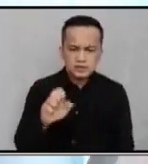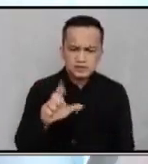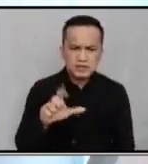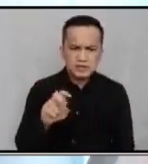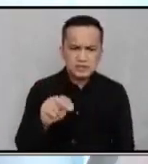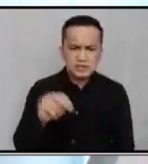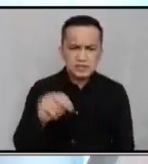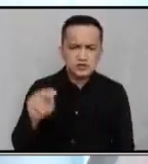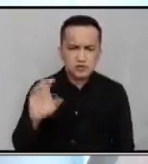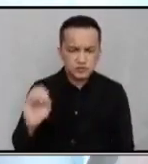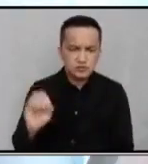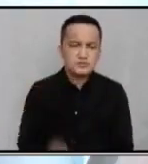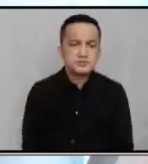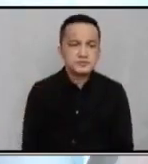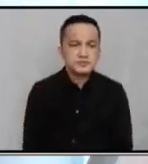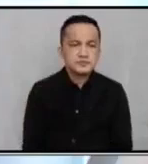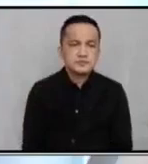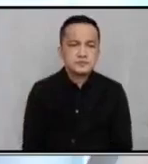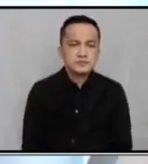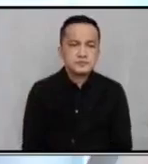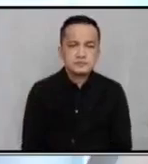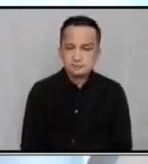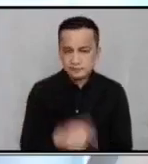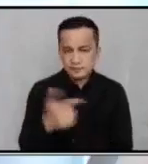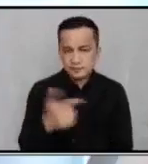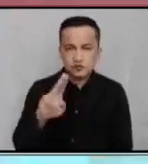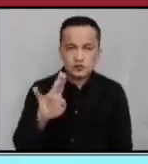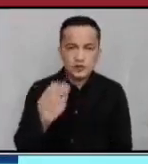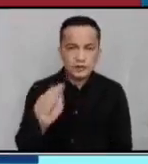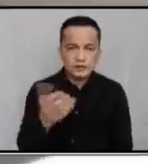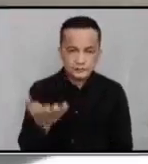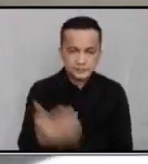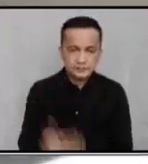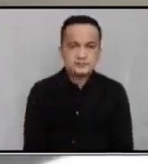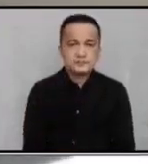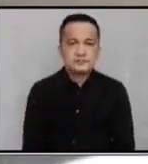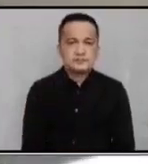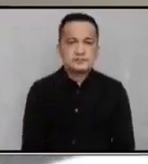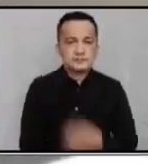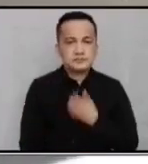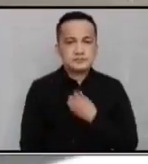Joshua Garcia muli sa detalye. Rise and shine, Joshua.